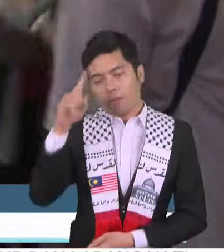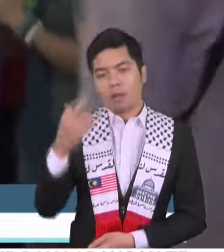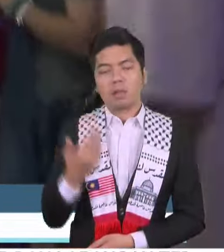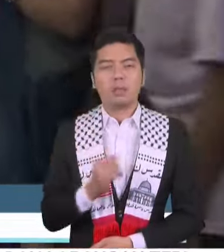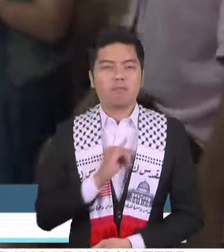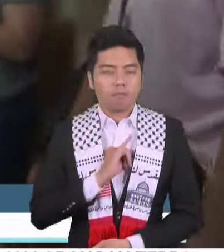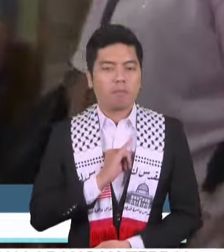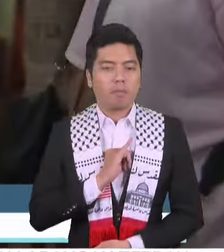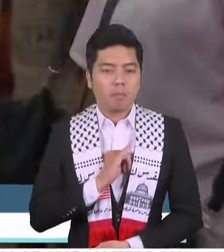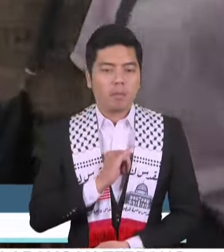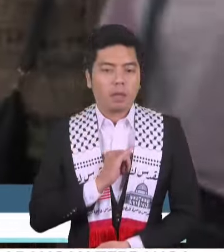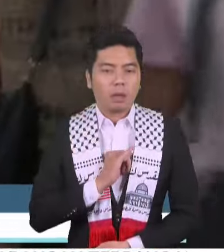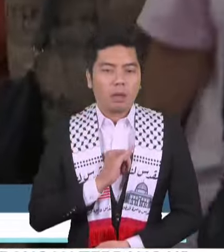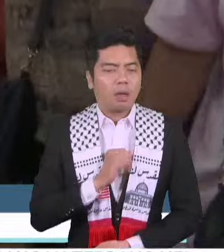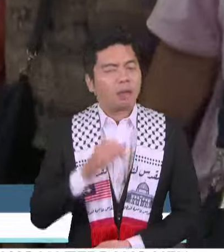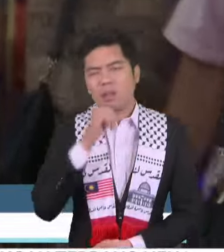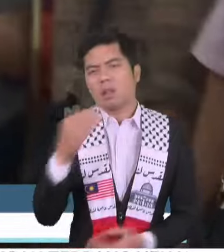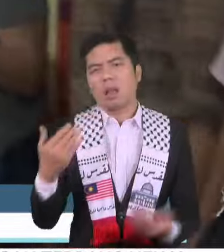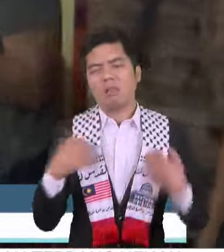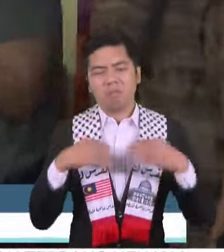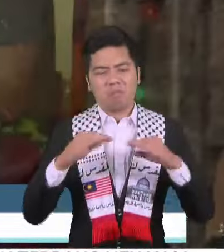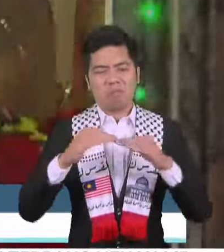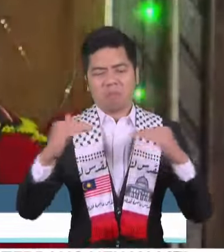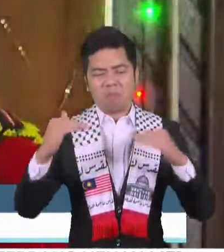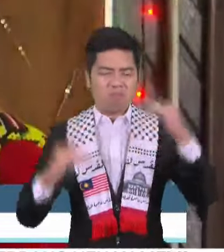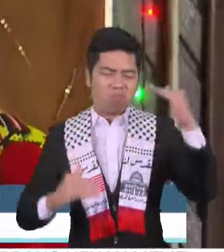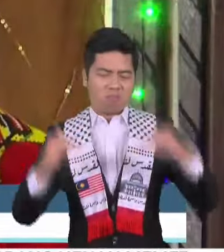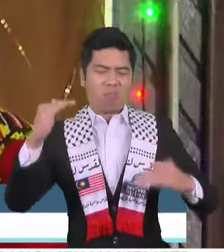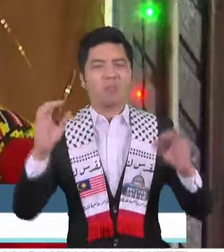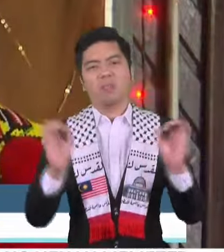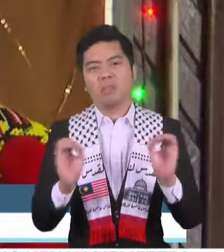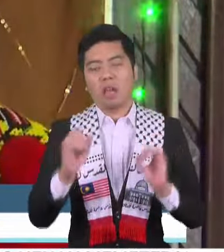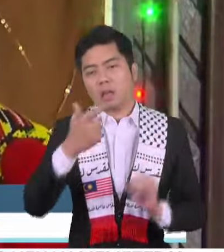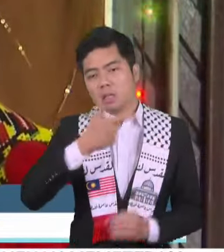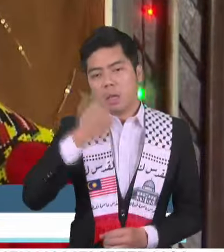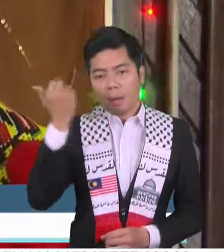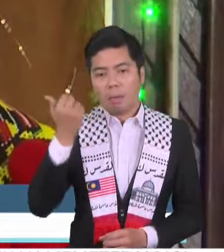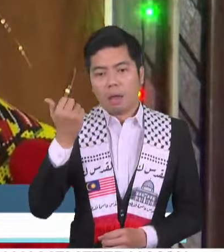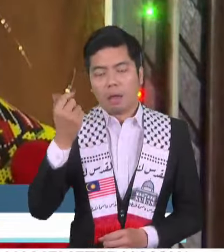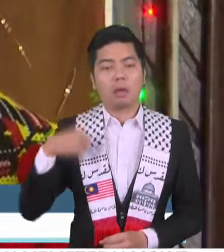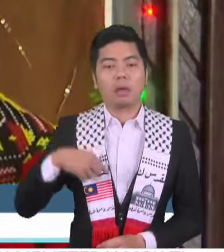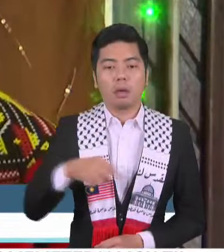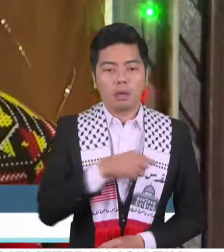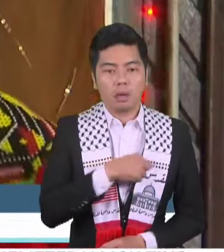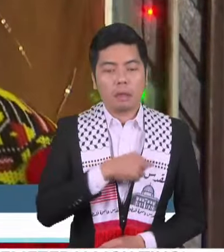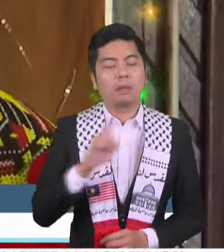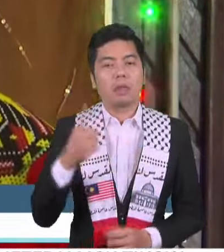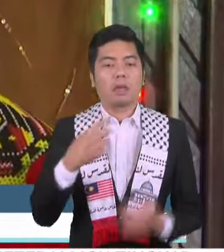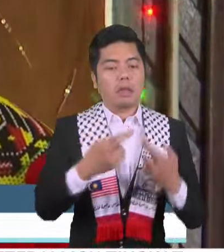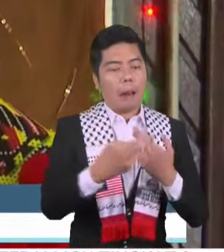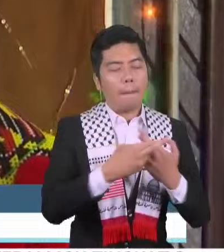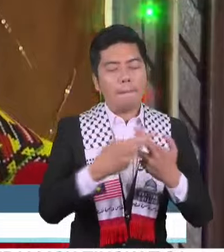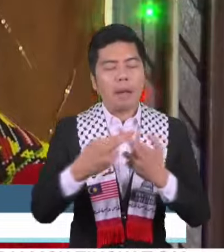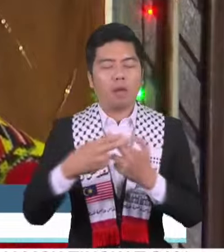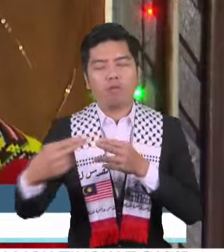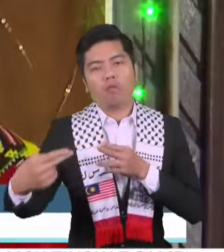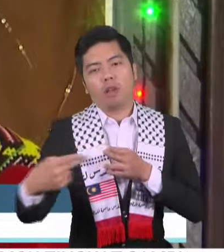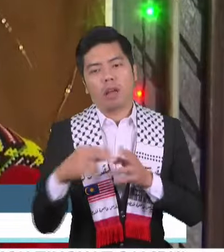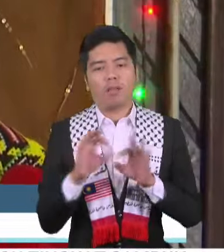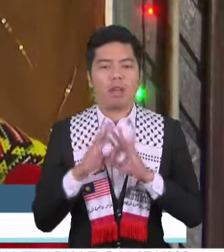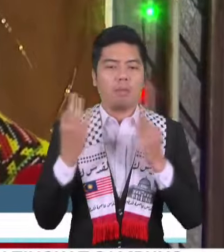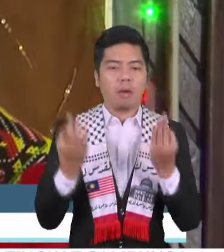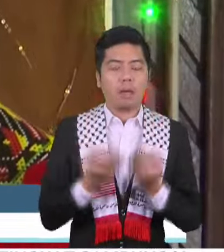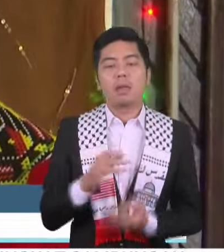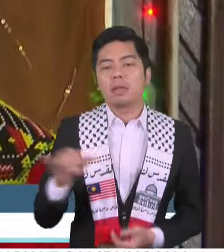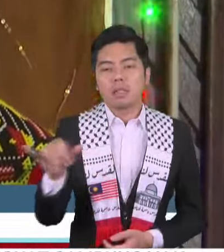lah, memang tak ada perbezaan, sebab yang kita hanya mengheratkan silaturahim sama